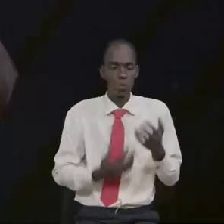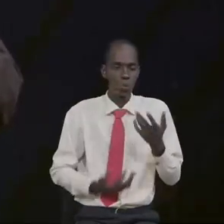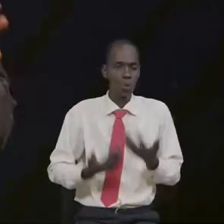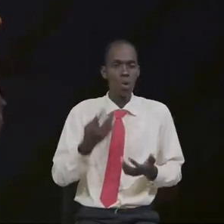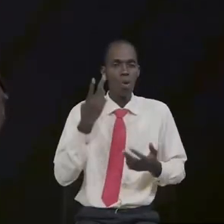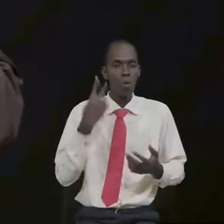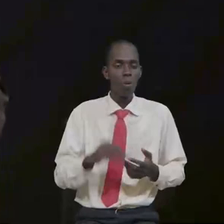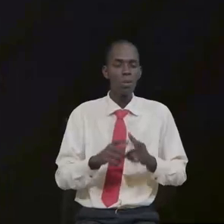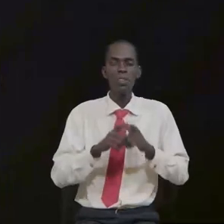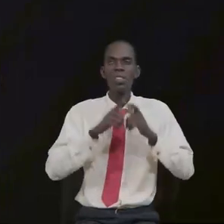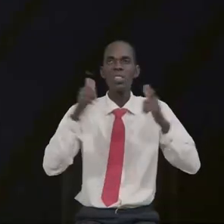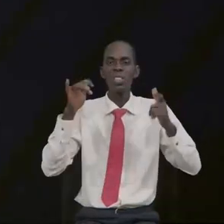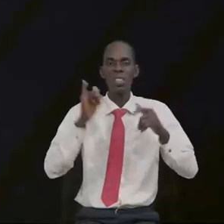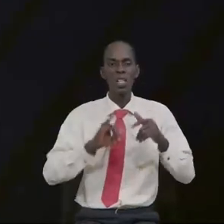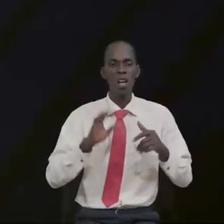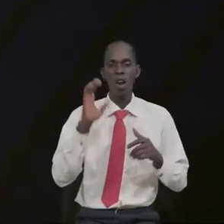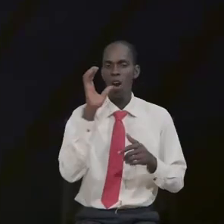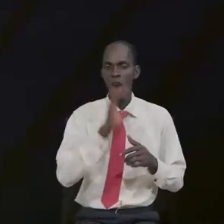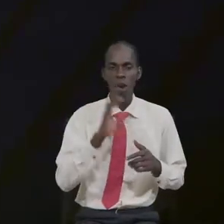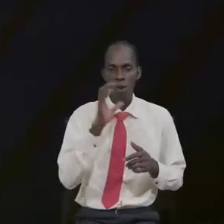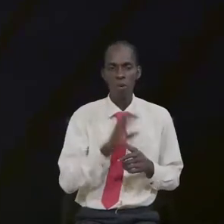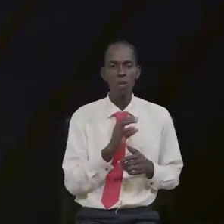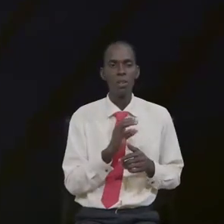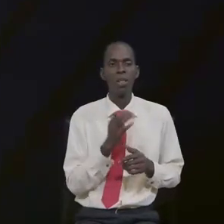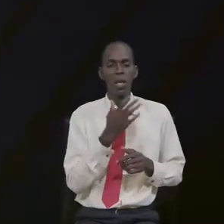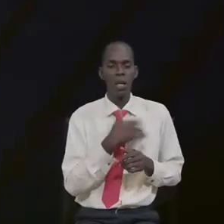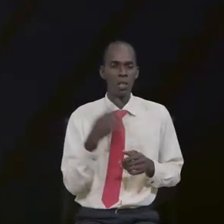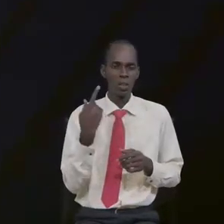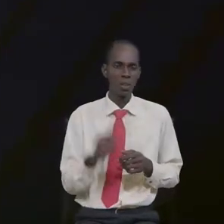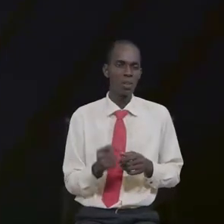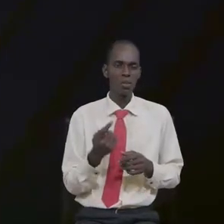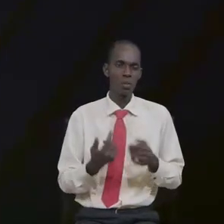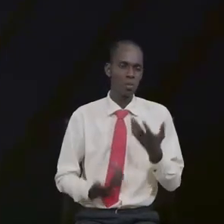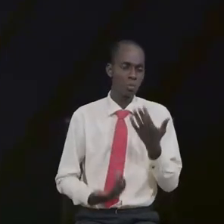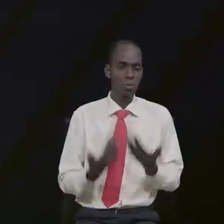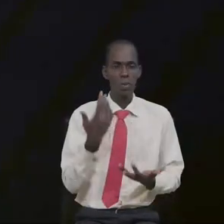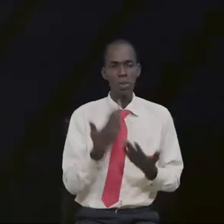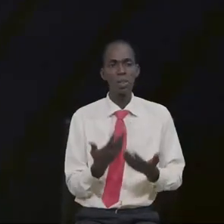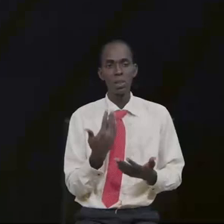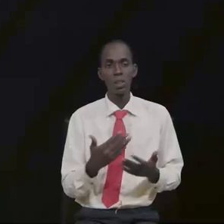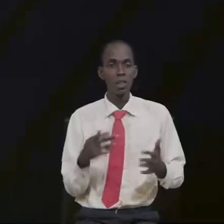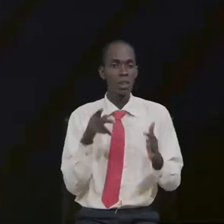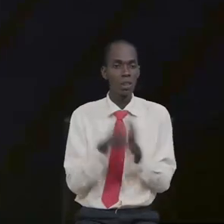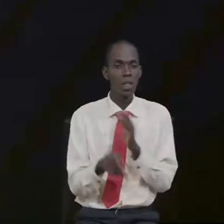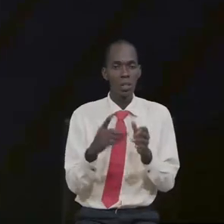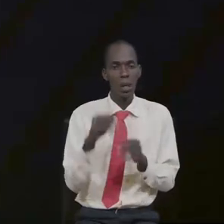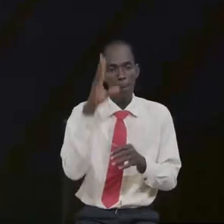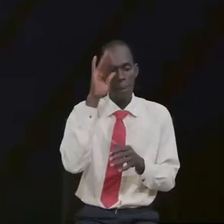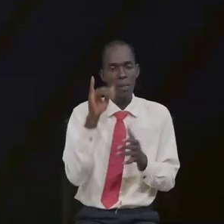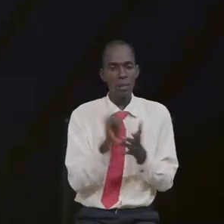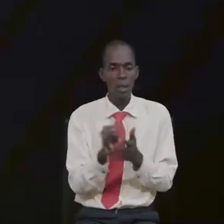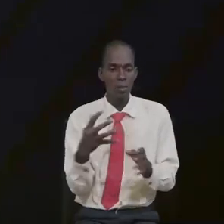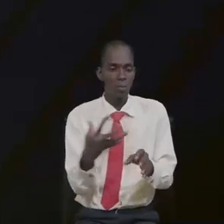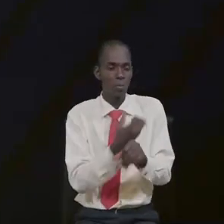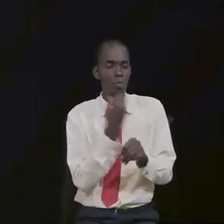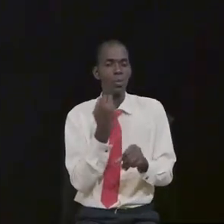extraordinairement chauffée, la flamme tua les hommes qui y avaient jeté